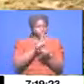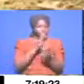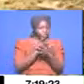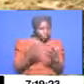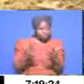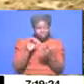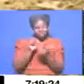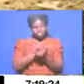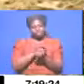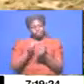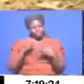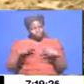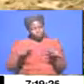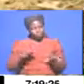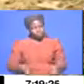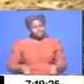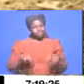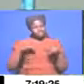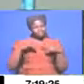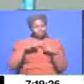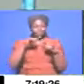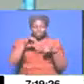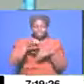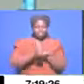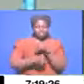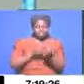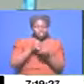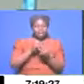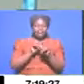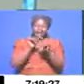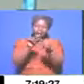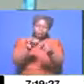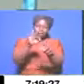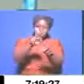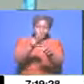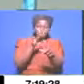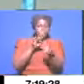niende tu nipige kura na niwe mtulivu pale ambapo ninaishi.